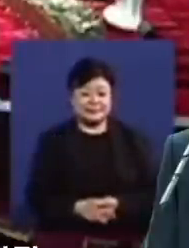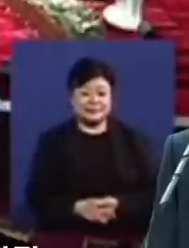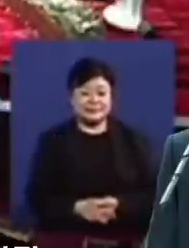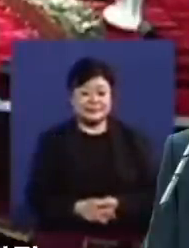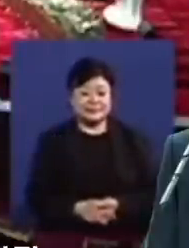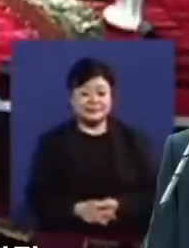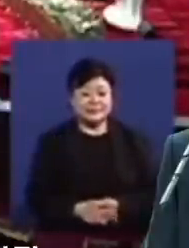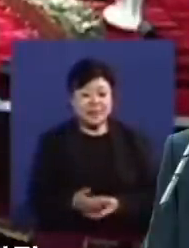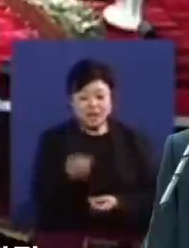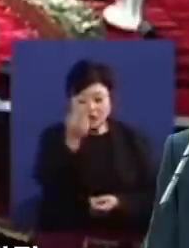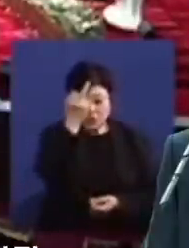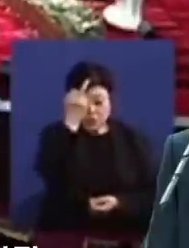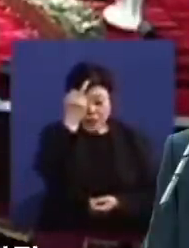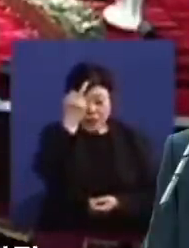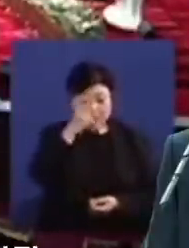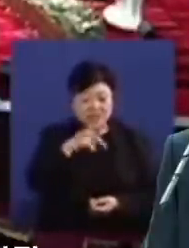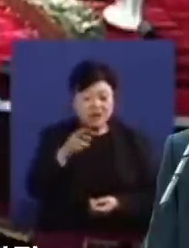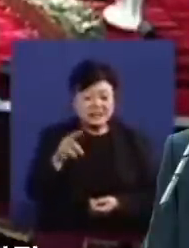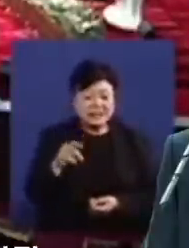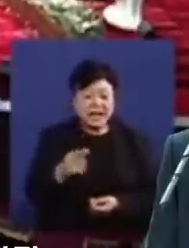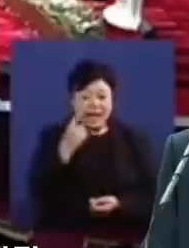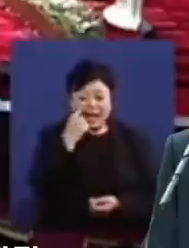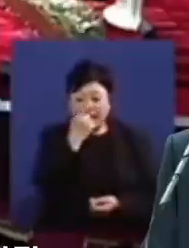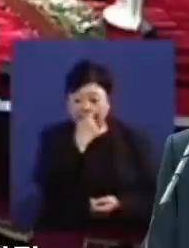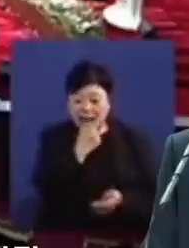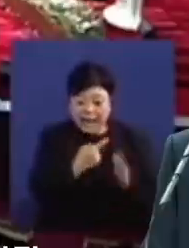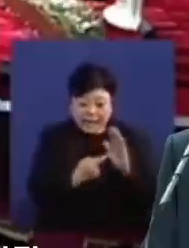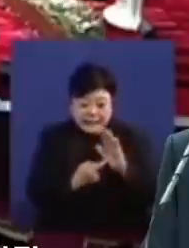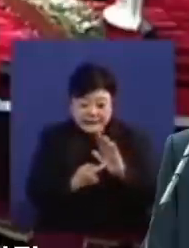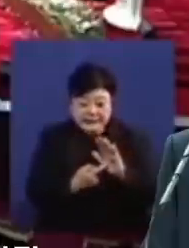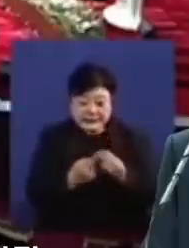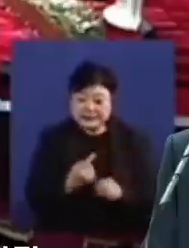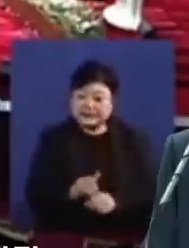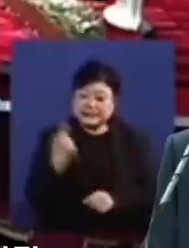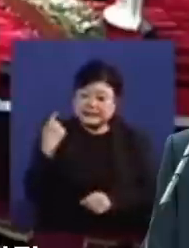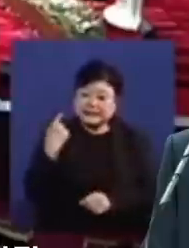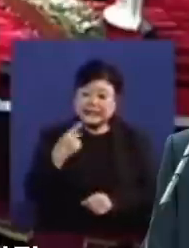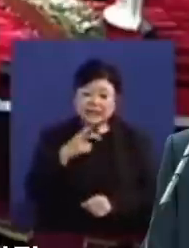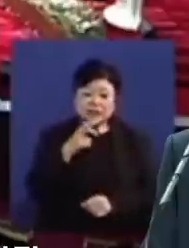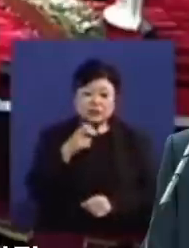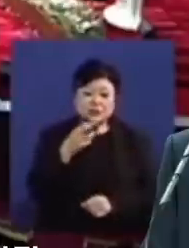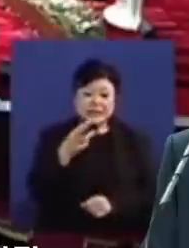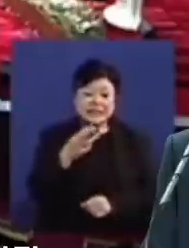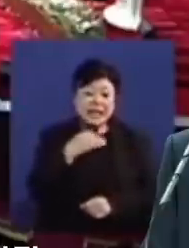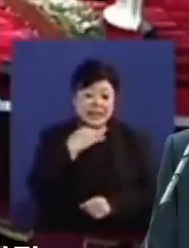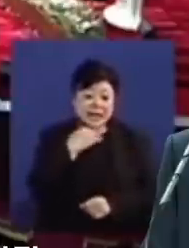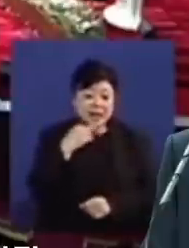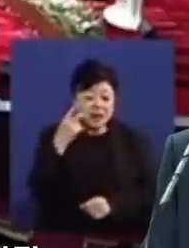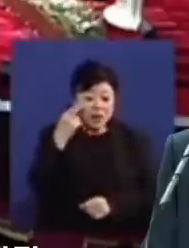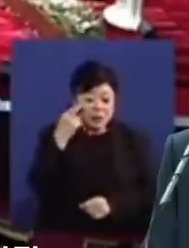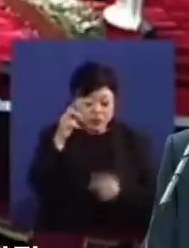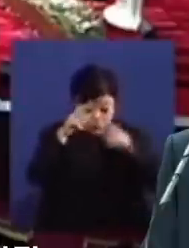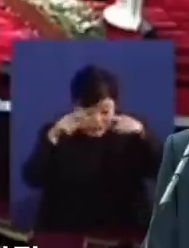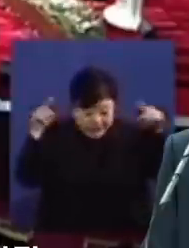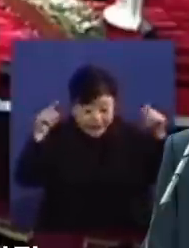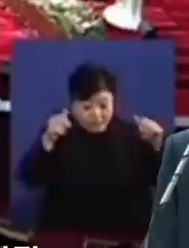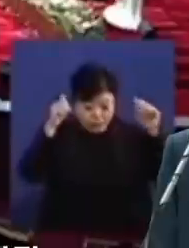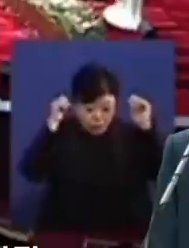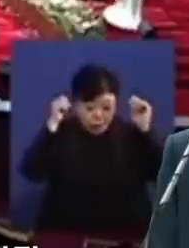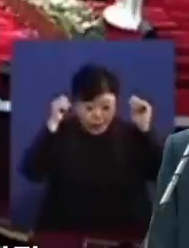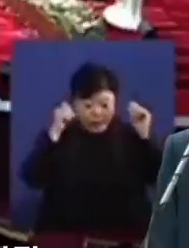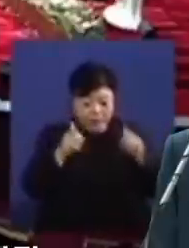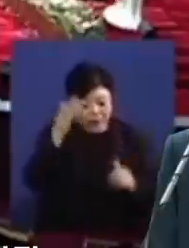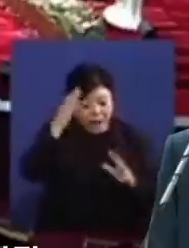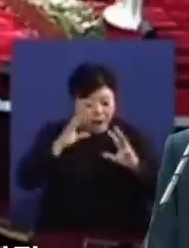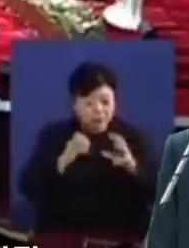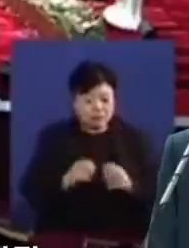최승찬씨의 간증을 들어보면 굉장히 유명합니다. 최승찬씨는 작년에 23살의 나이로 미국 보스턴 대학교를 졸업하고